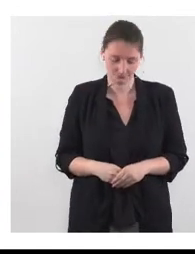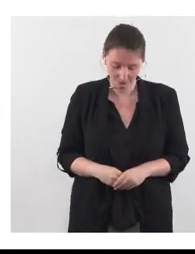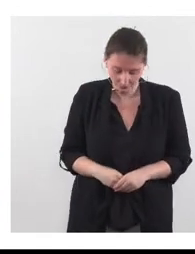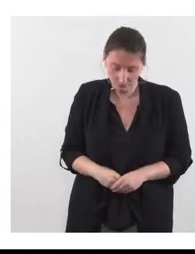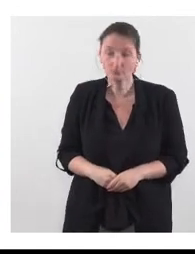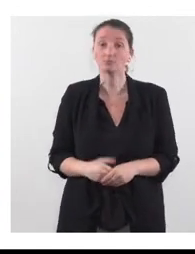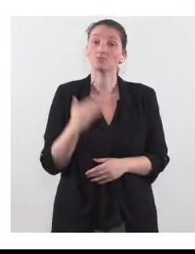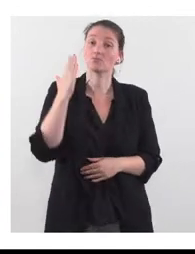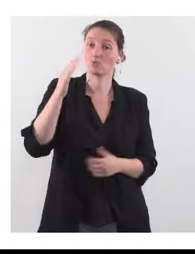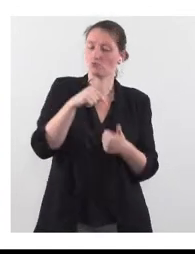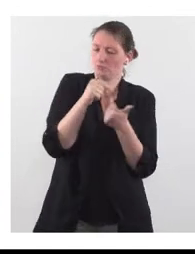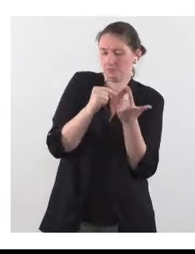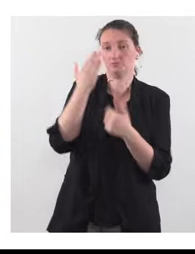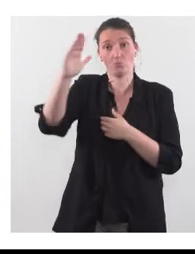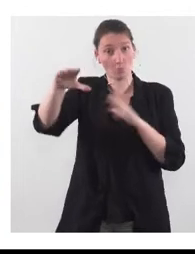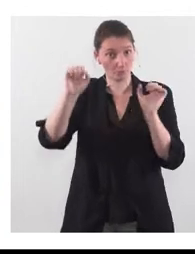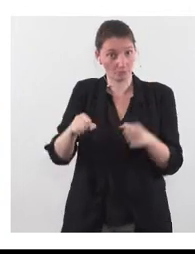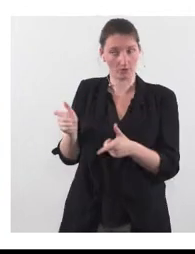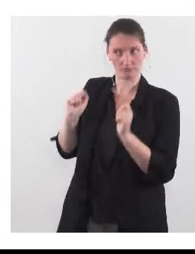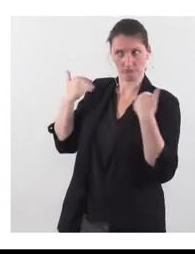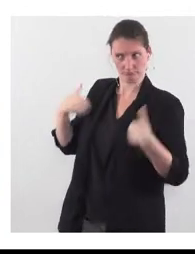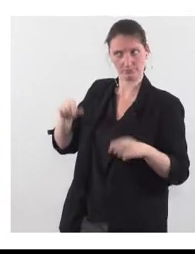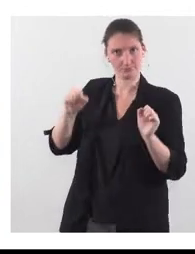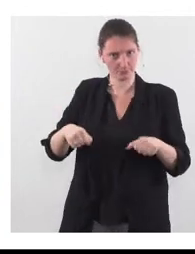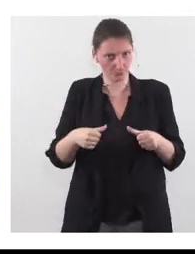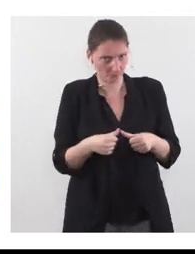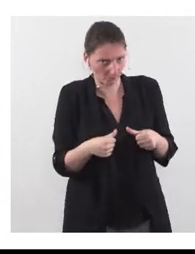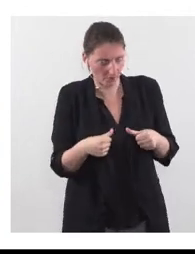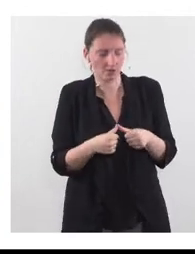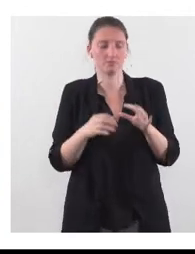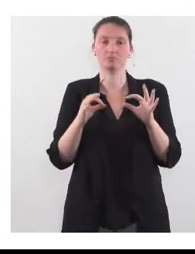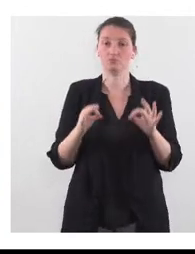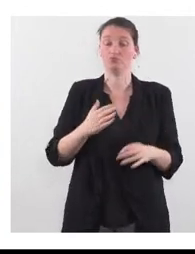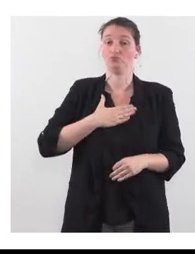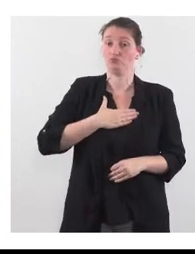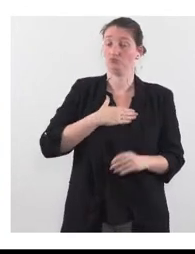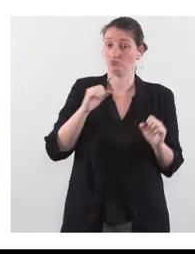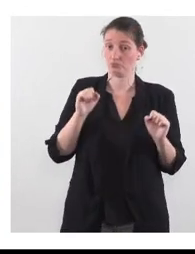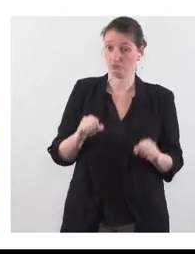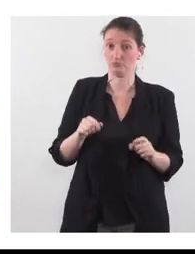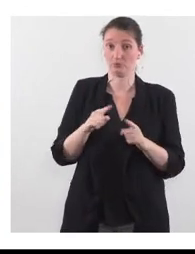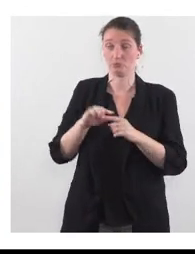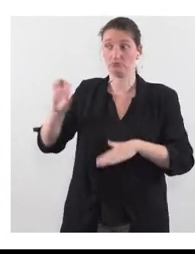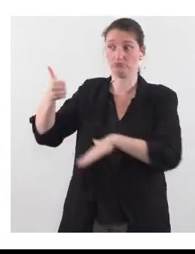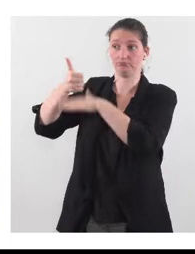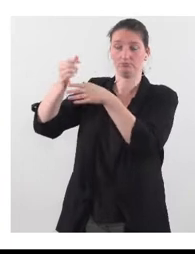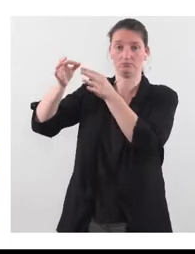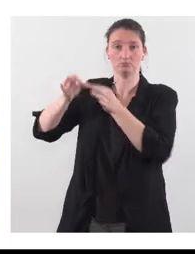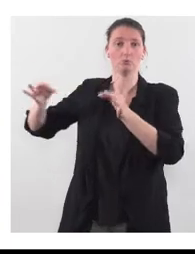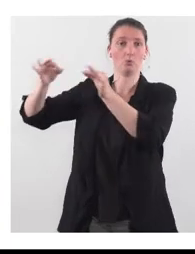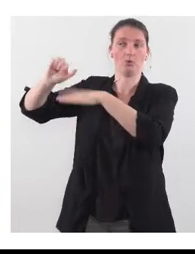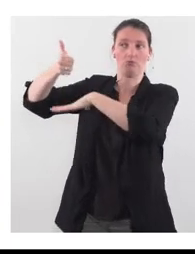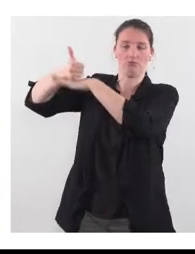Un autre pouvoir important que nous utilisons, c'est de pouvoir avoir recours à la Cour supérieure et